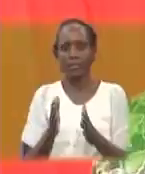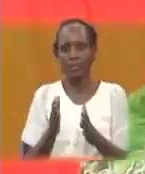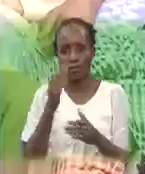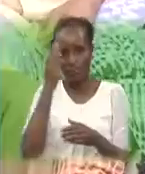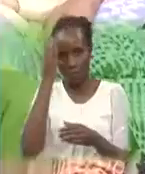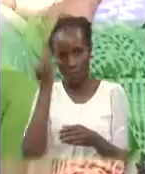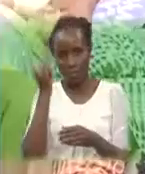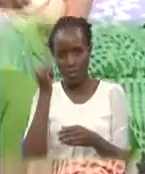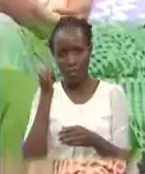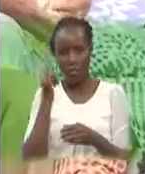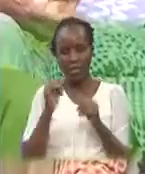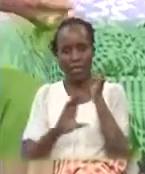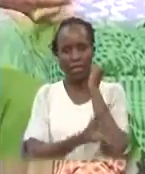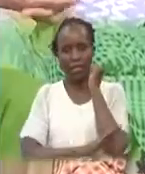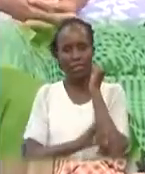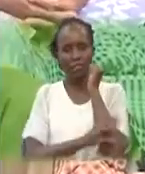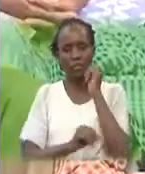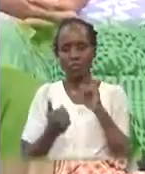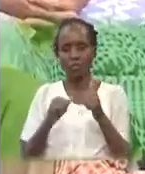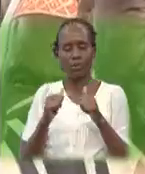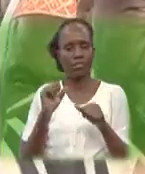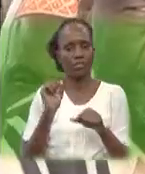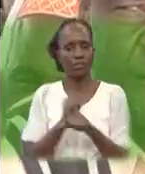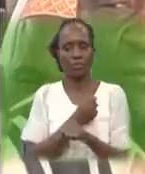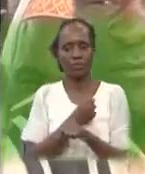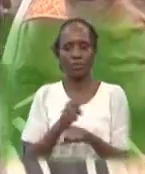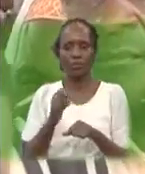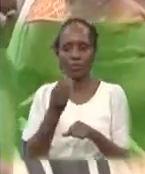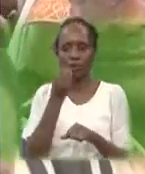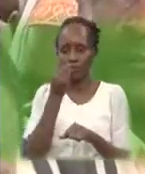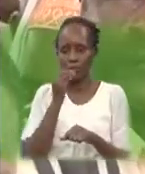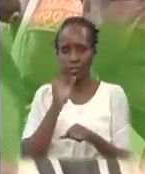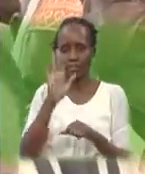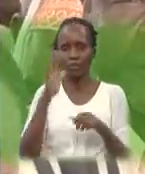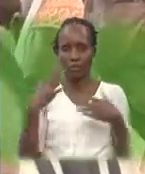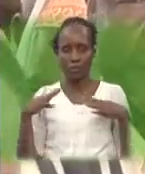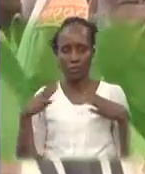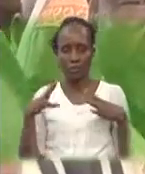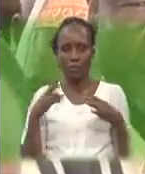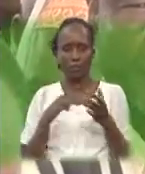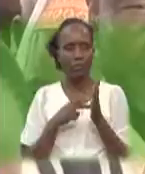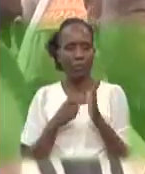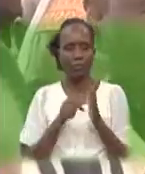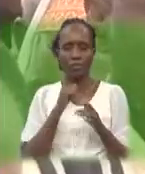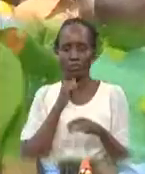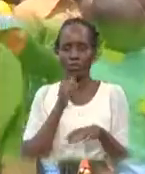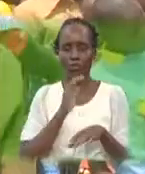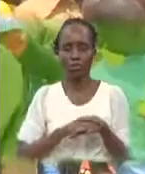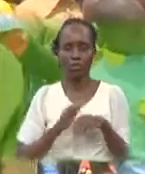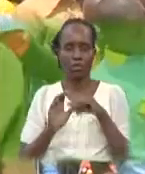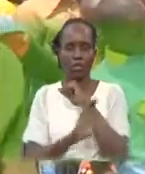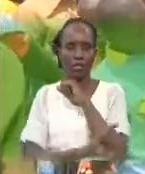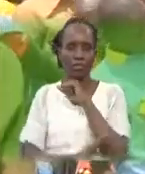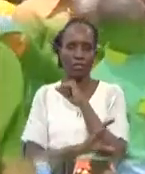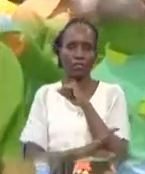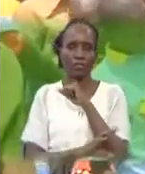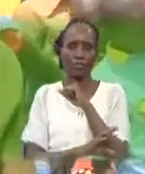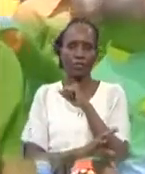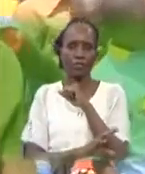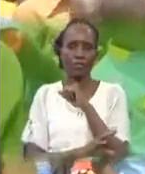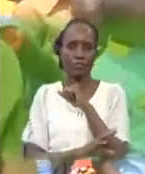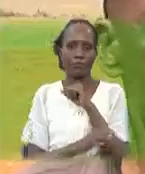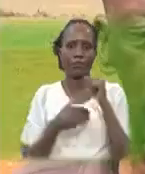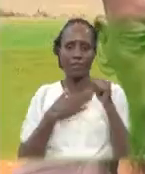walipo, kwa sababu nchi ambaye haiwezi kuzalisha chakula ya kutosha sio nchi ambaye inaweza